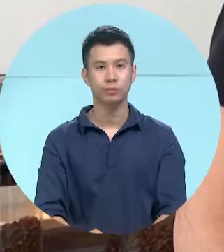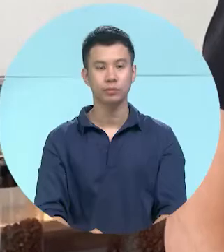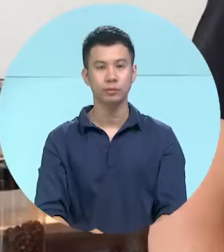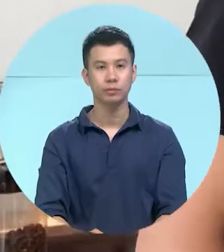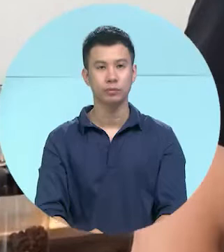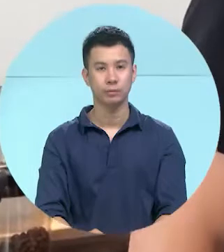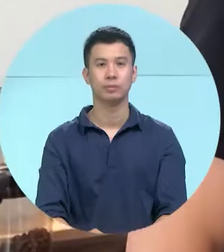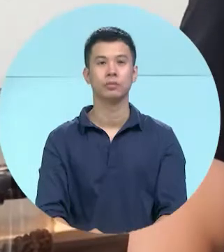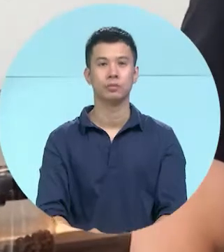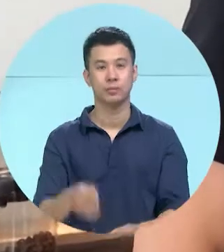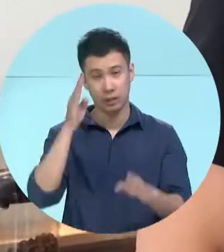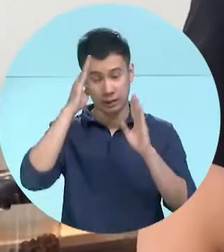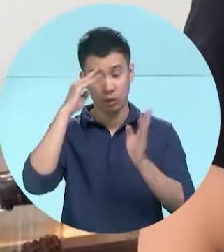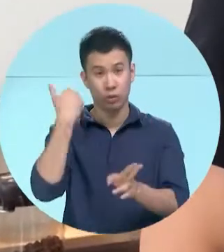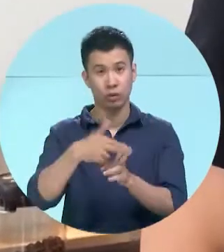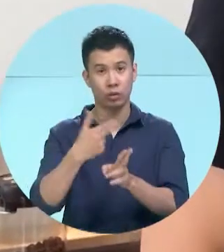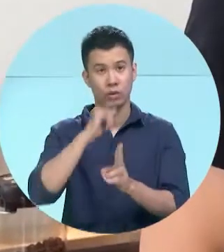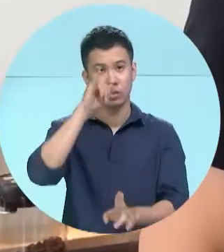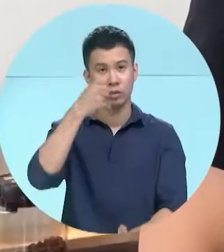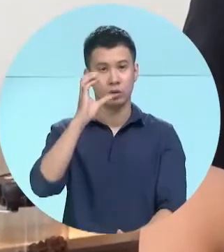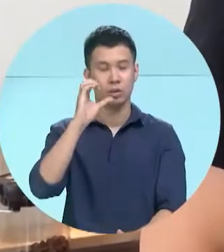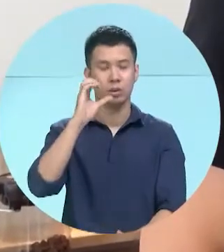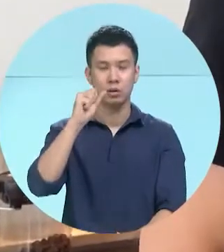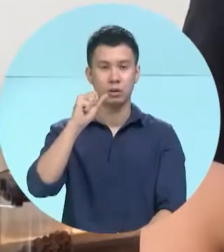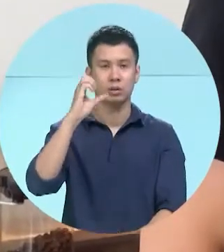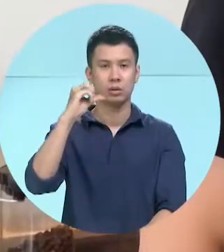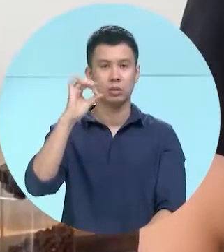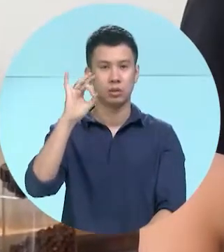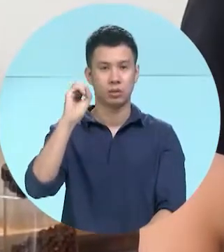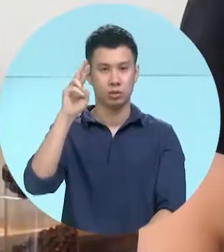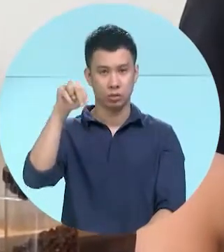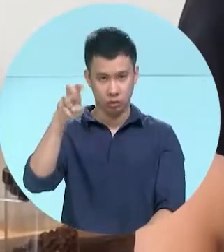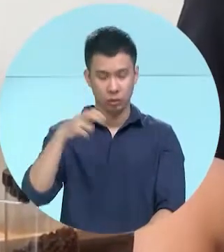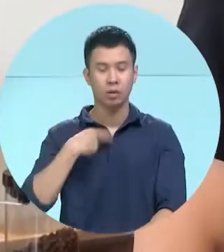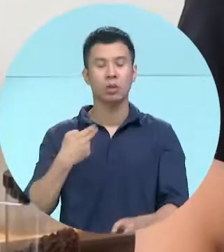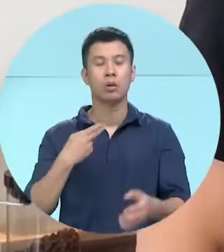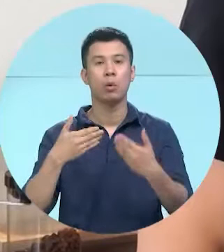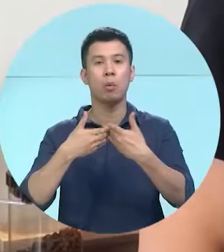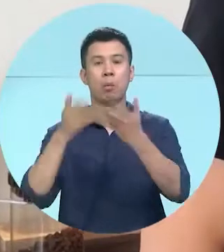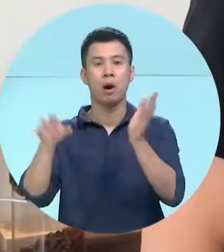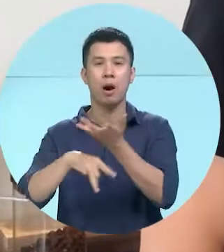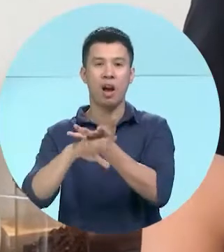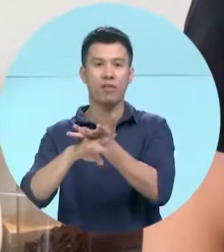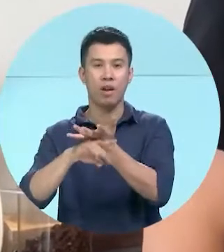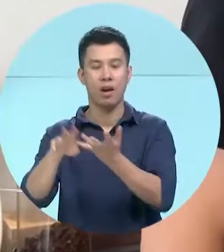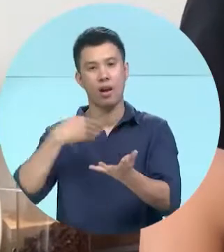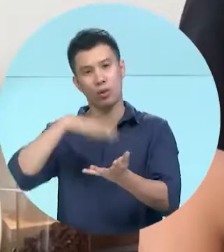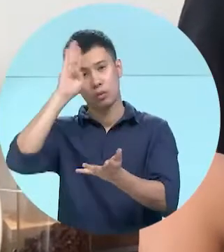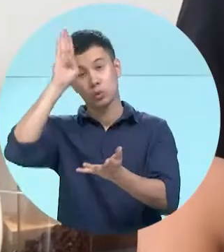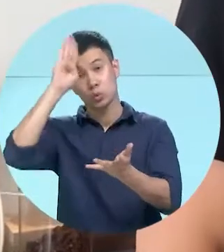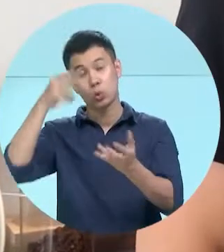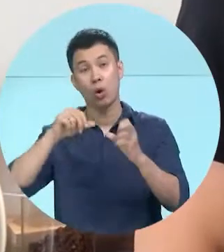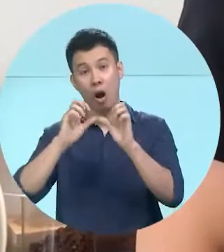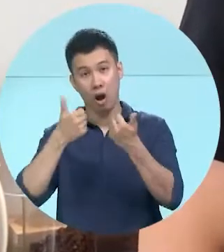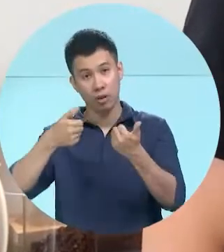Hi, I'm Jason Weimer, the founder of Simple Coffee, and welcome to our Bangkok shop. I want to introduce Kate. She comes and works